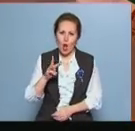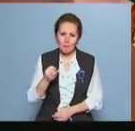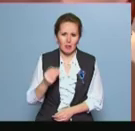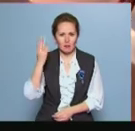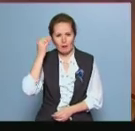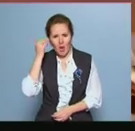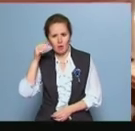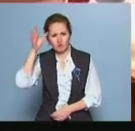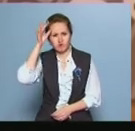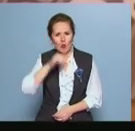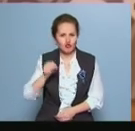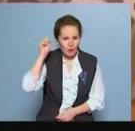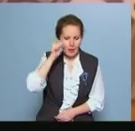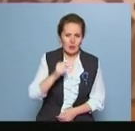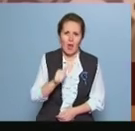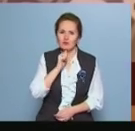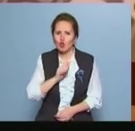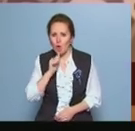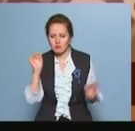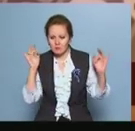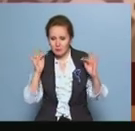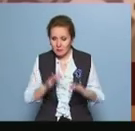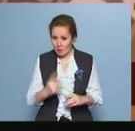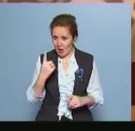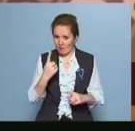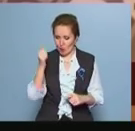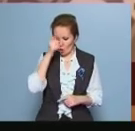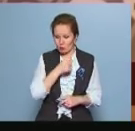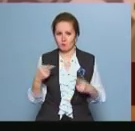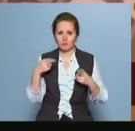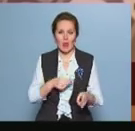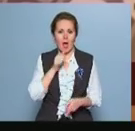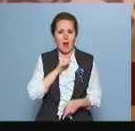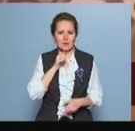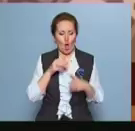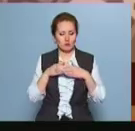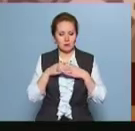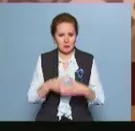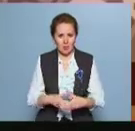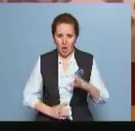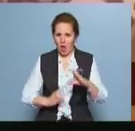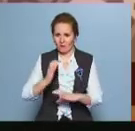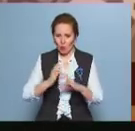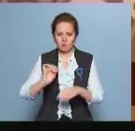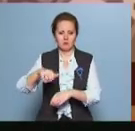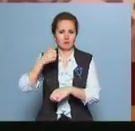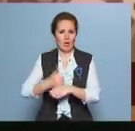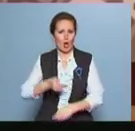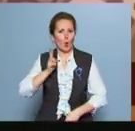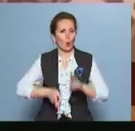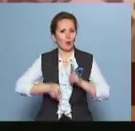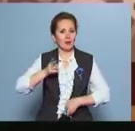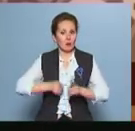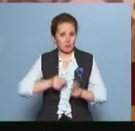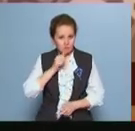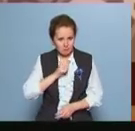эстонцы. Первый год к нам приезжала делегация из Эстонии на большом автобусе во главе с кулинаром эстонским Тауно